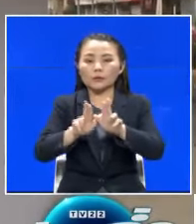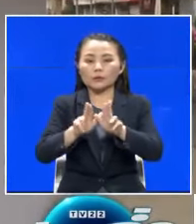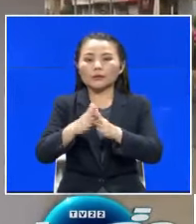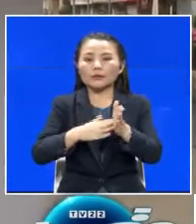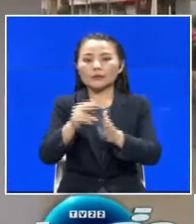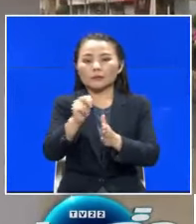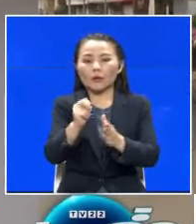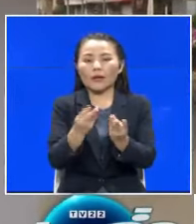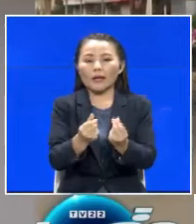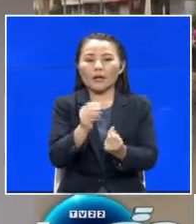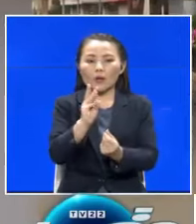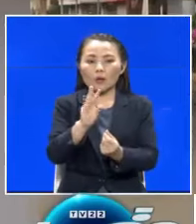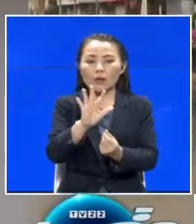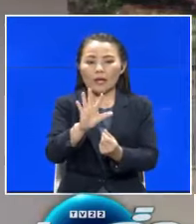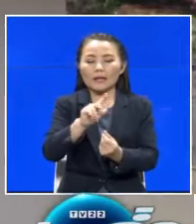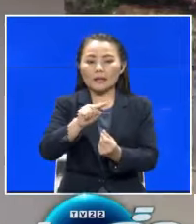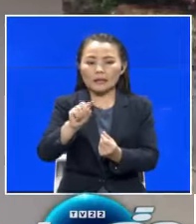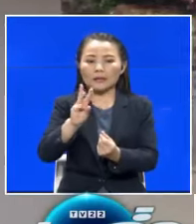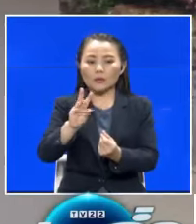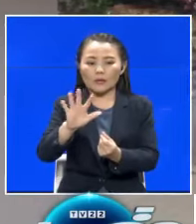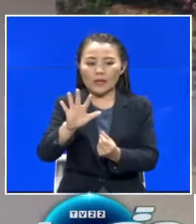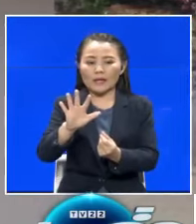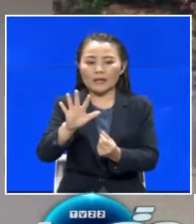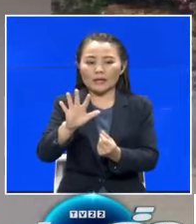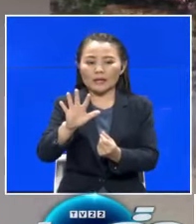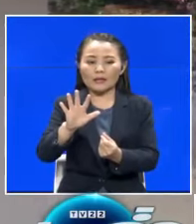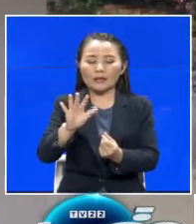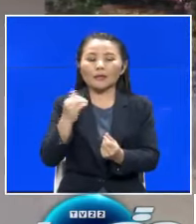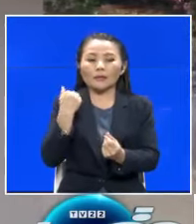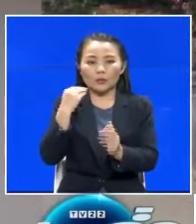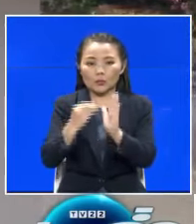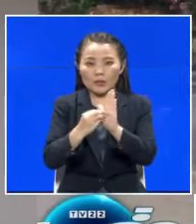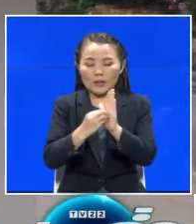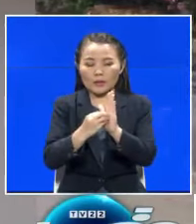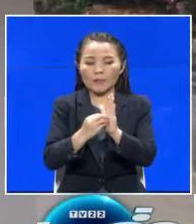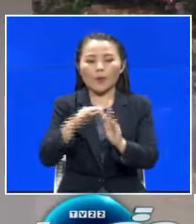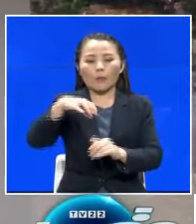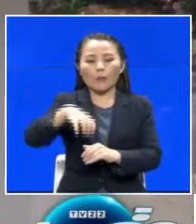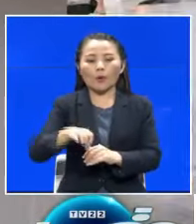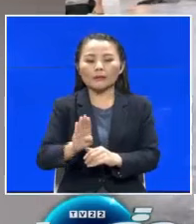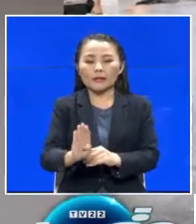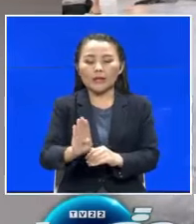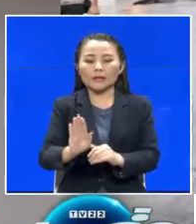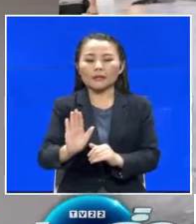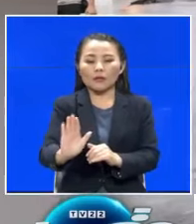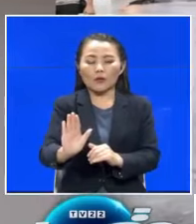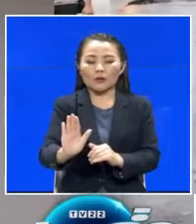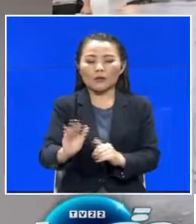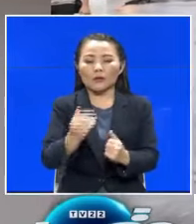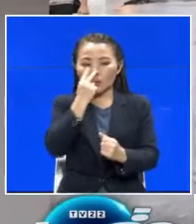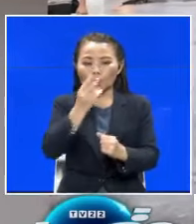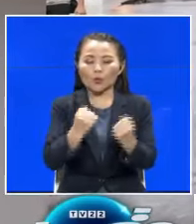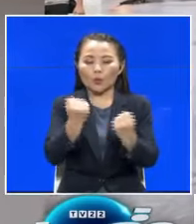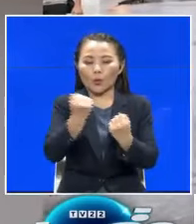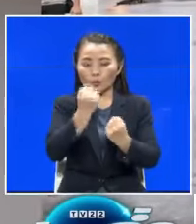ทะเบียน 65-1560 กรุงเทพมหานครซึ่งเป็นของห้างหุ้นส่วนจำกัดนัดวดีขนส่งสภาพรถอย่